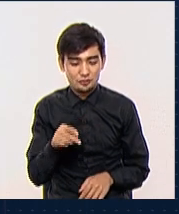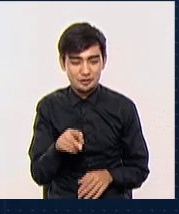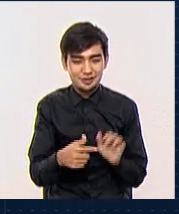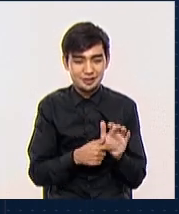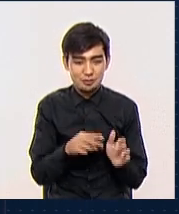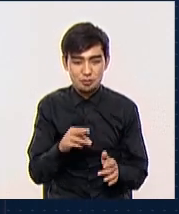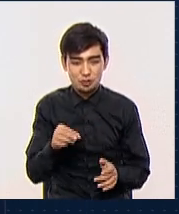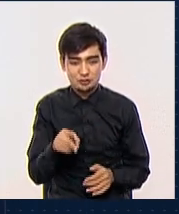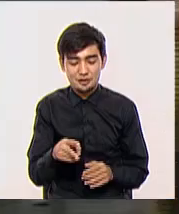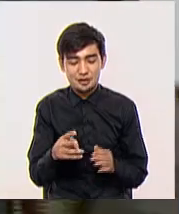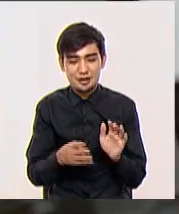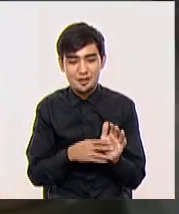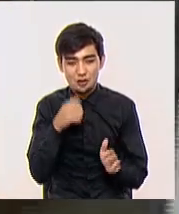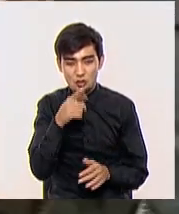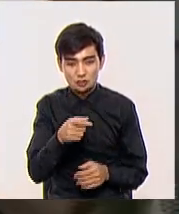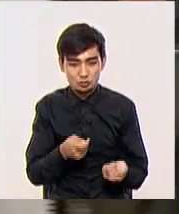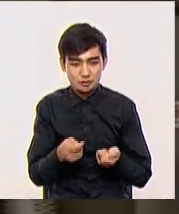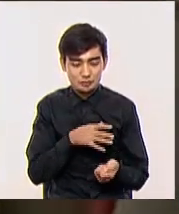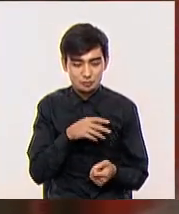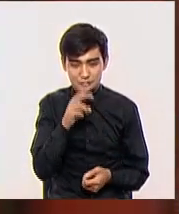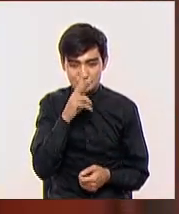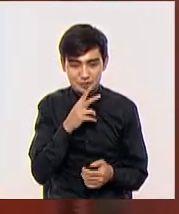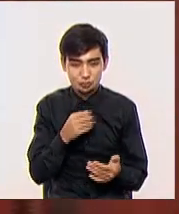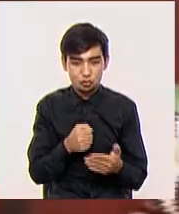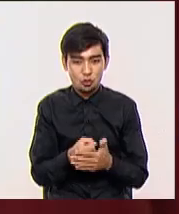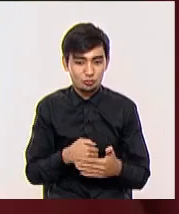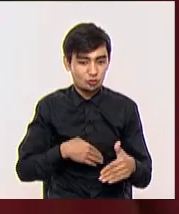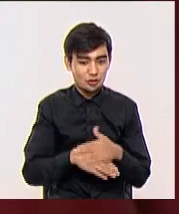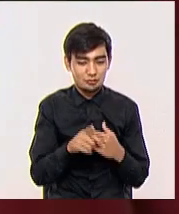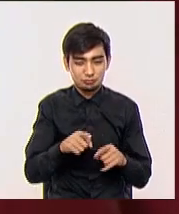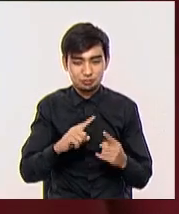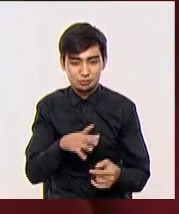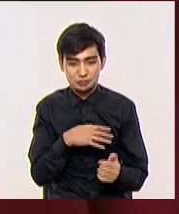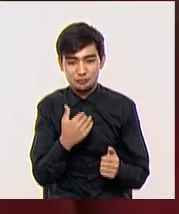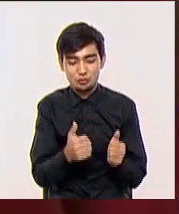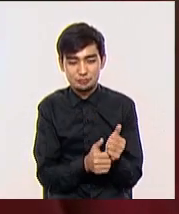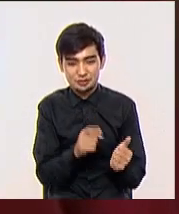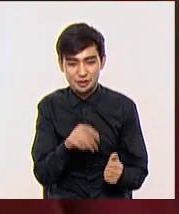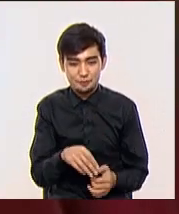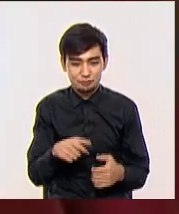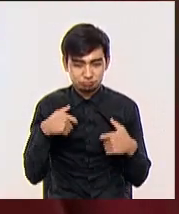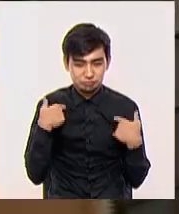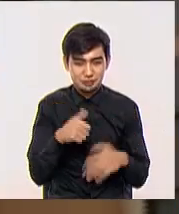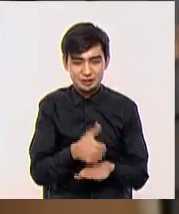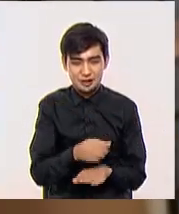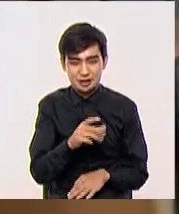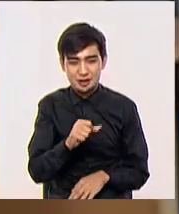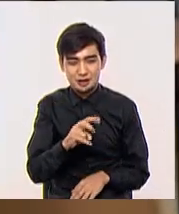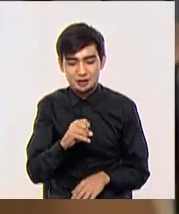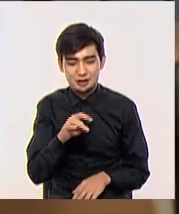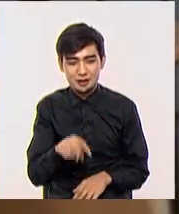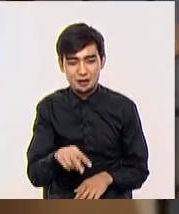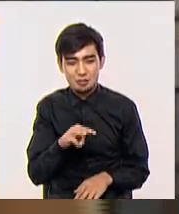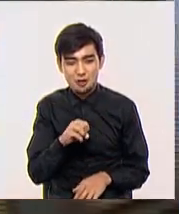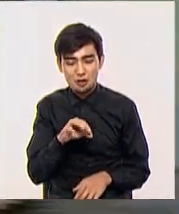года по апрель 2009. За 2 месяца до увольнения был задержан его заместитель генерал-майор Кажимурат Майерманов,